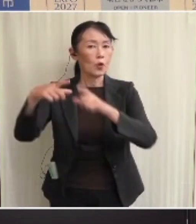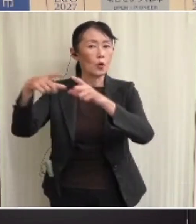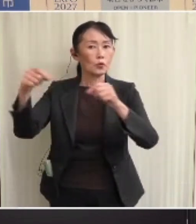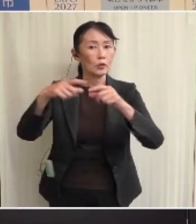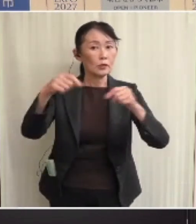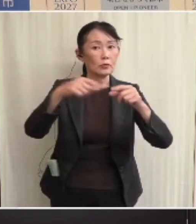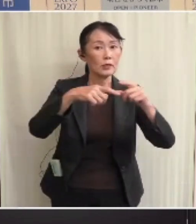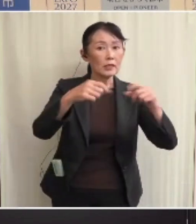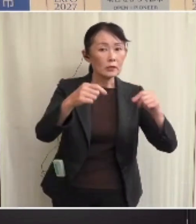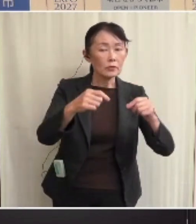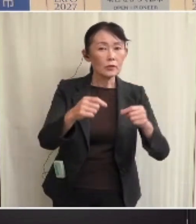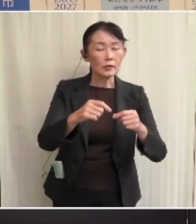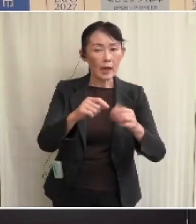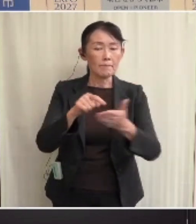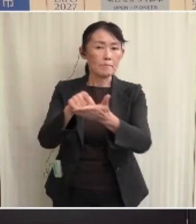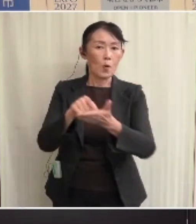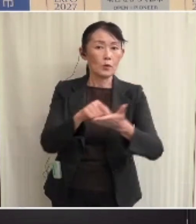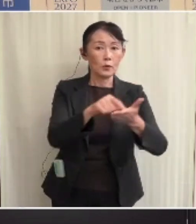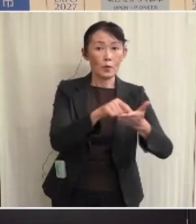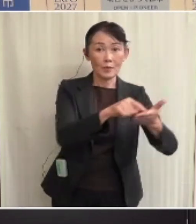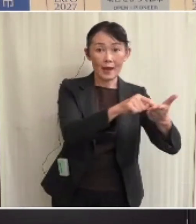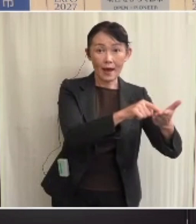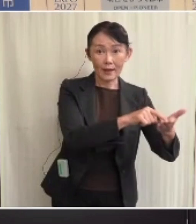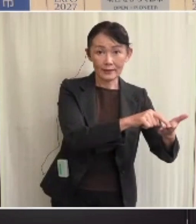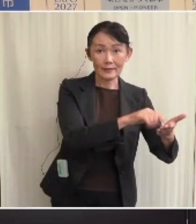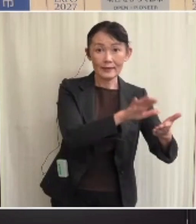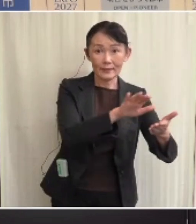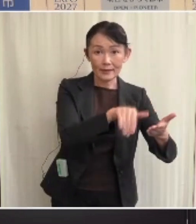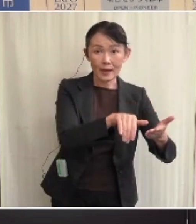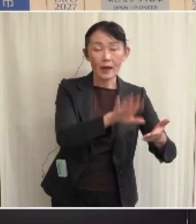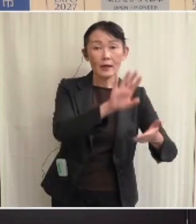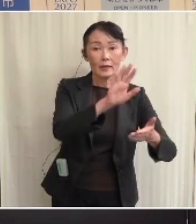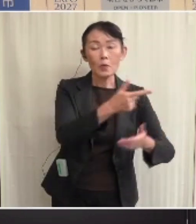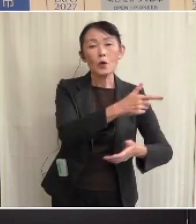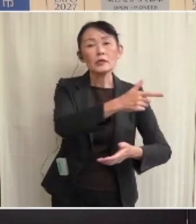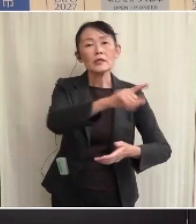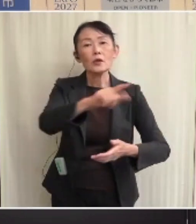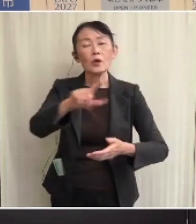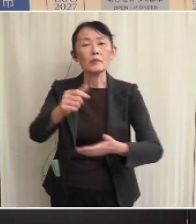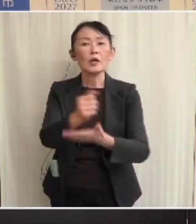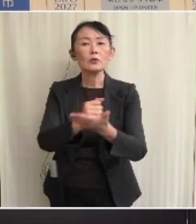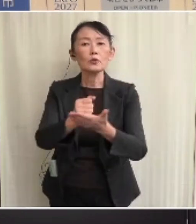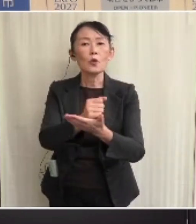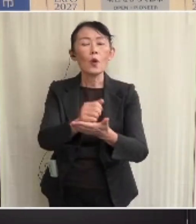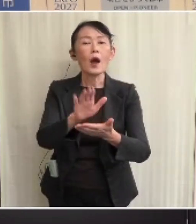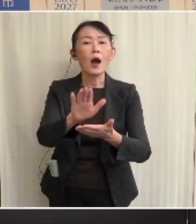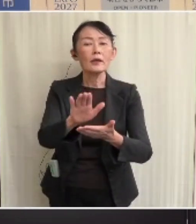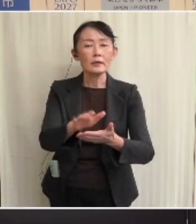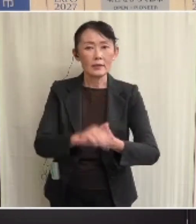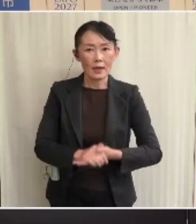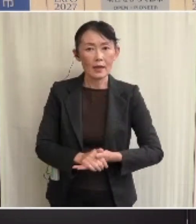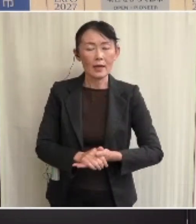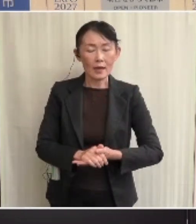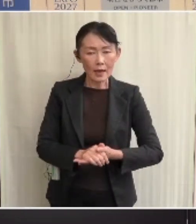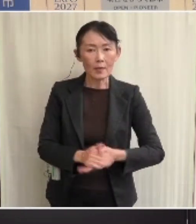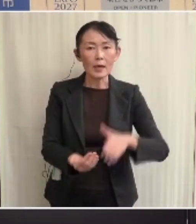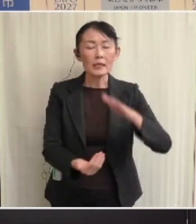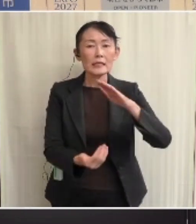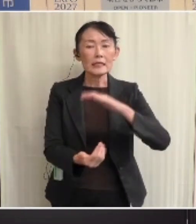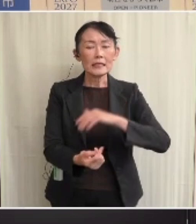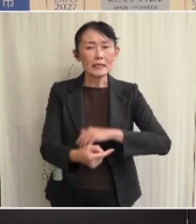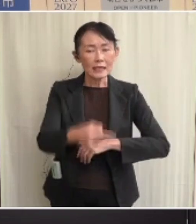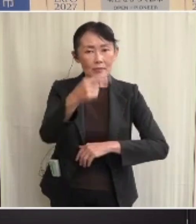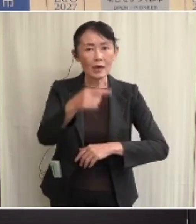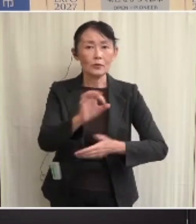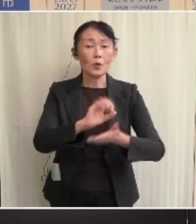名乗りを出ていたんですけども、諸事情があり、まあ、一番はお金がないということ